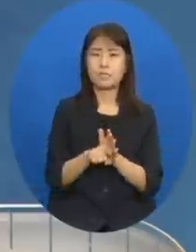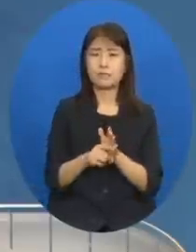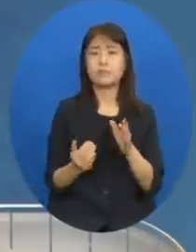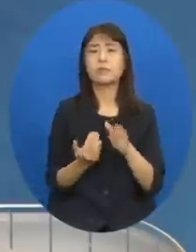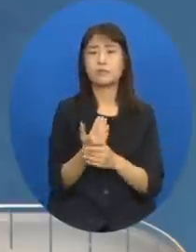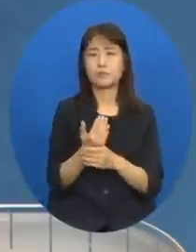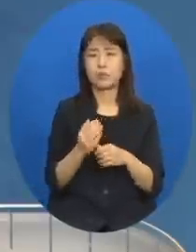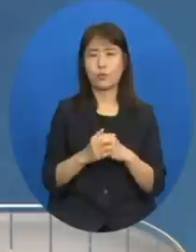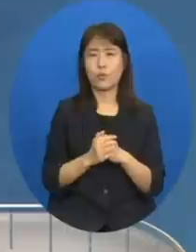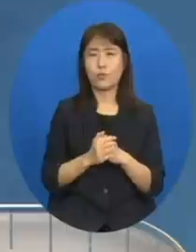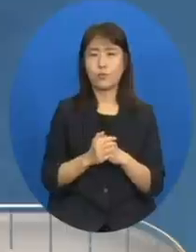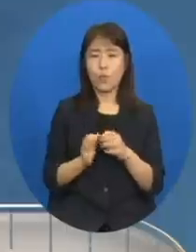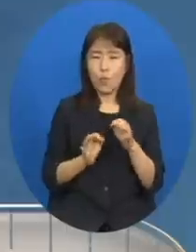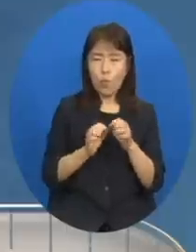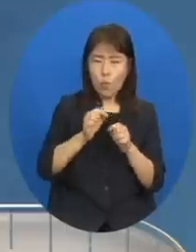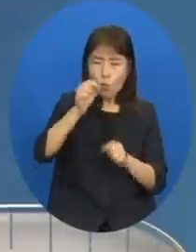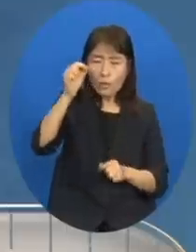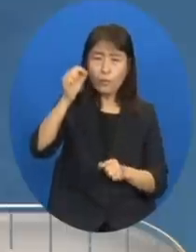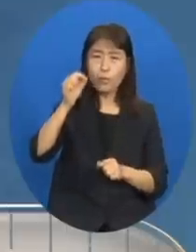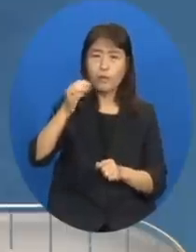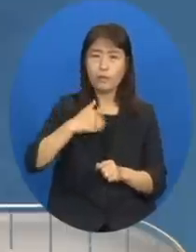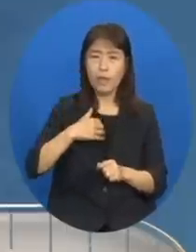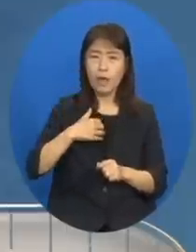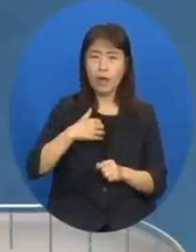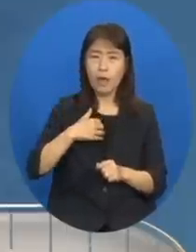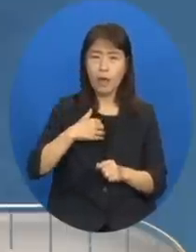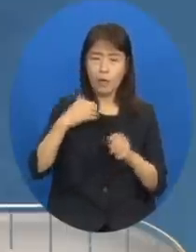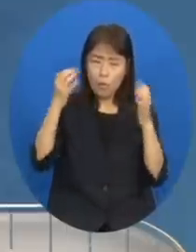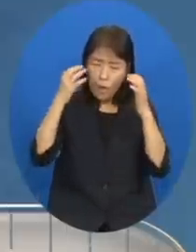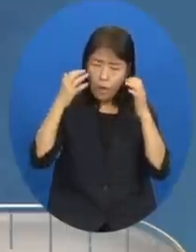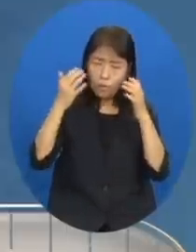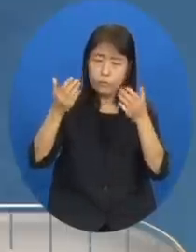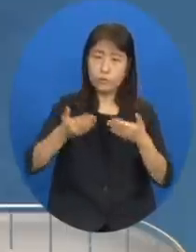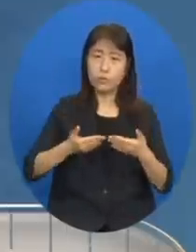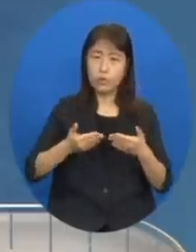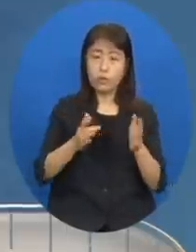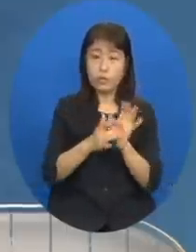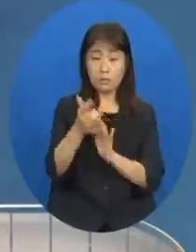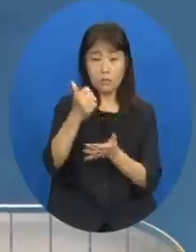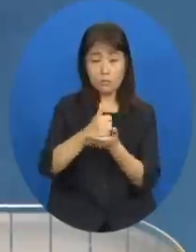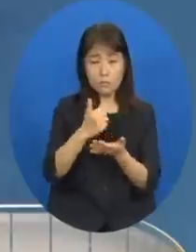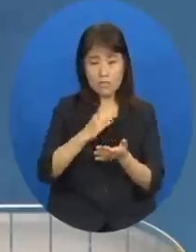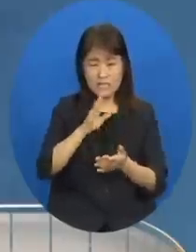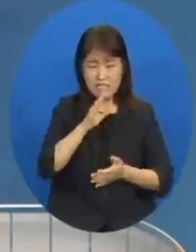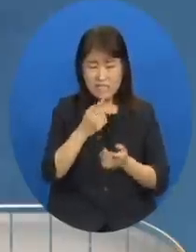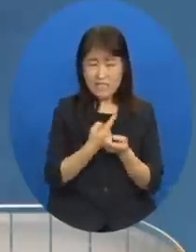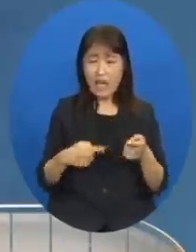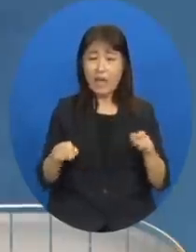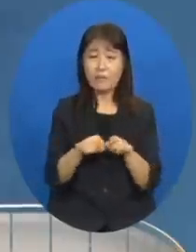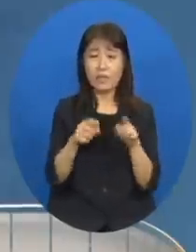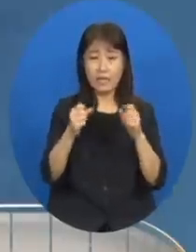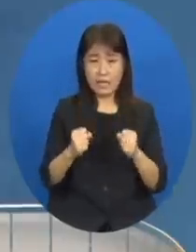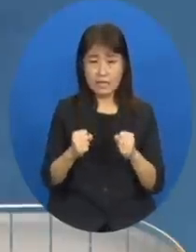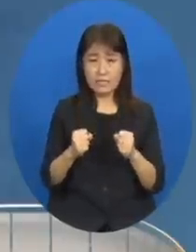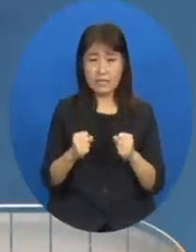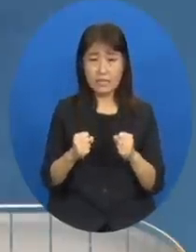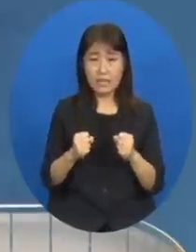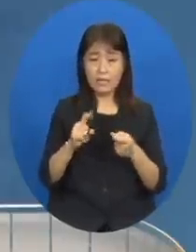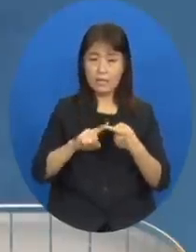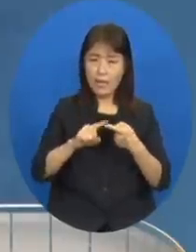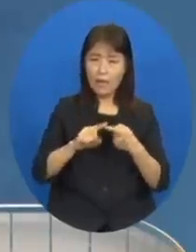오랫동안 저를 괴롭혔던 예수님이 정말 함께 계신가 하는 질문에 답을